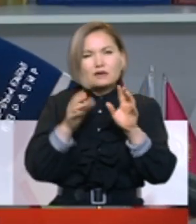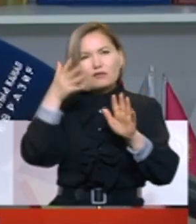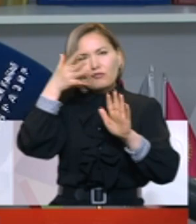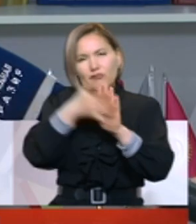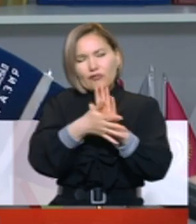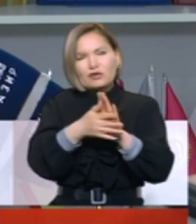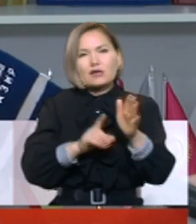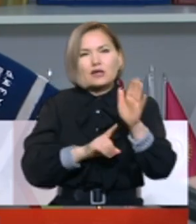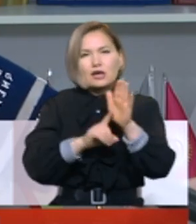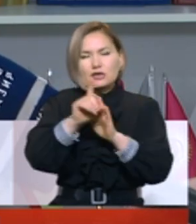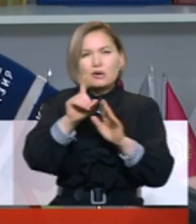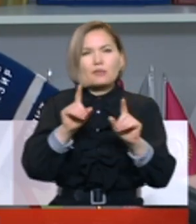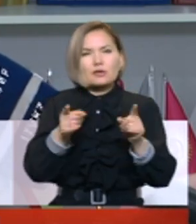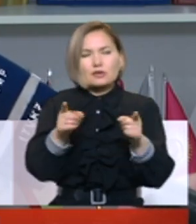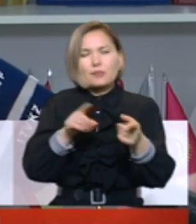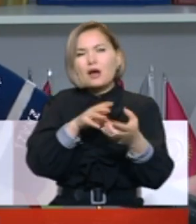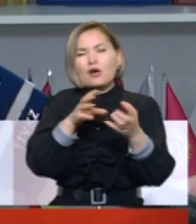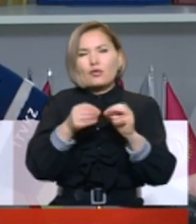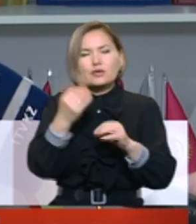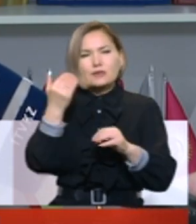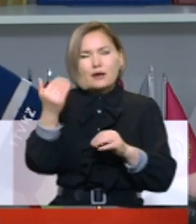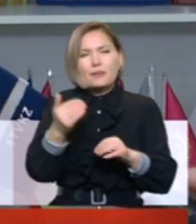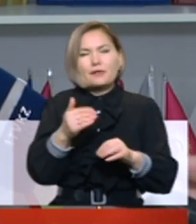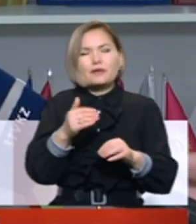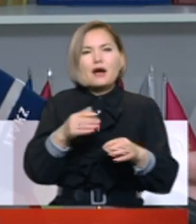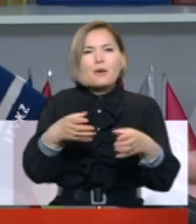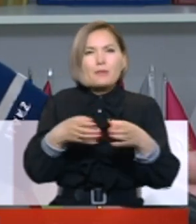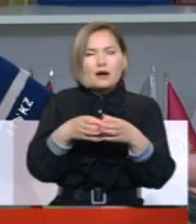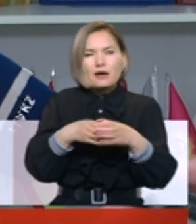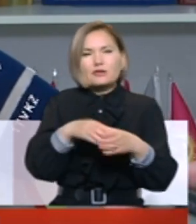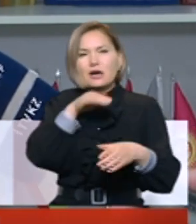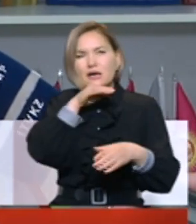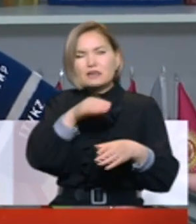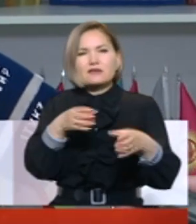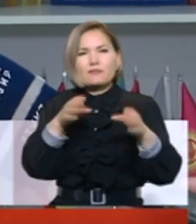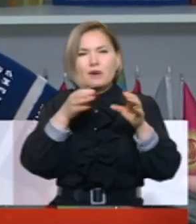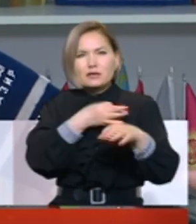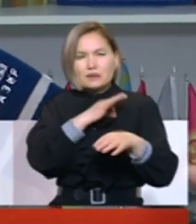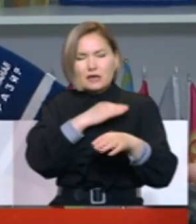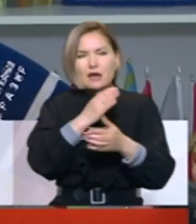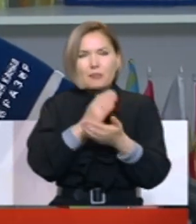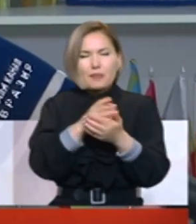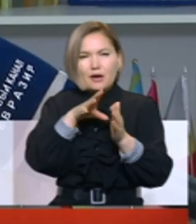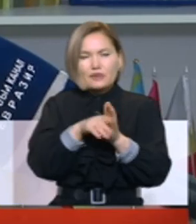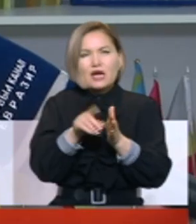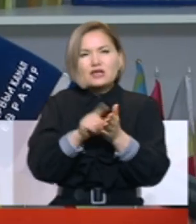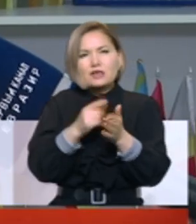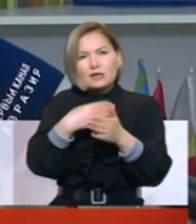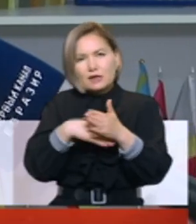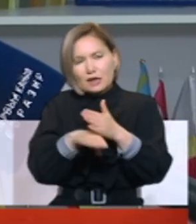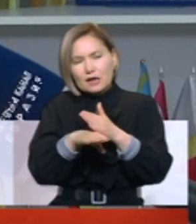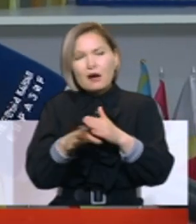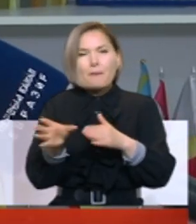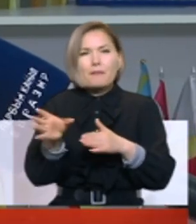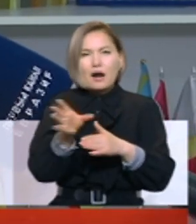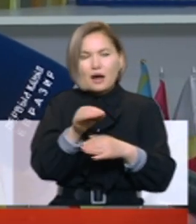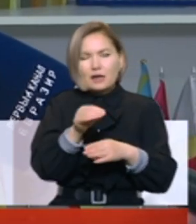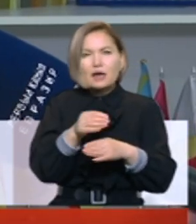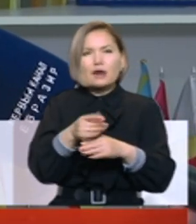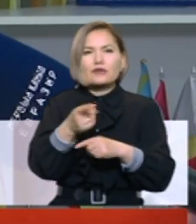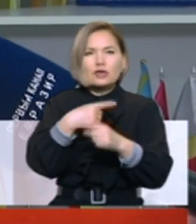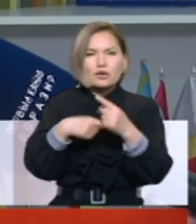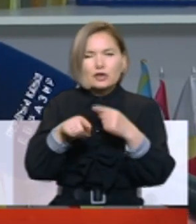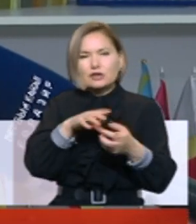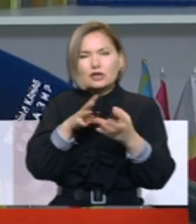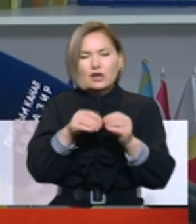құрамында мыңға жуық жаңағы кәдімгі кәсіби заңгерлер, зейнетке шыққандары бар, қызмет істеп жүрген, солардың барлығы